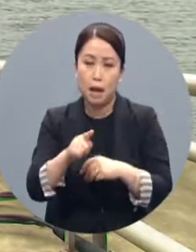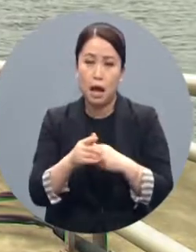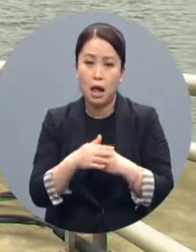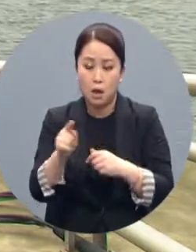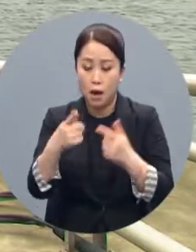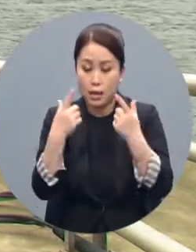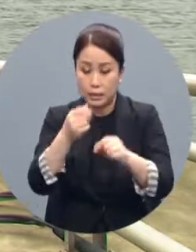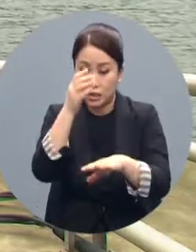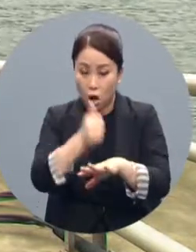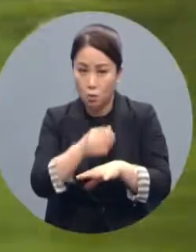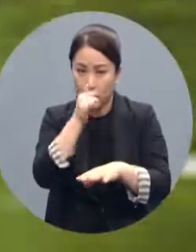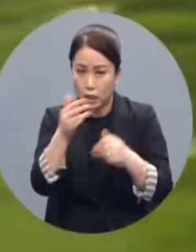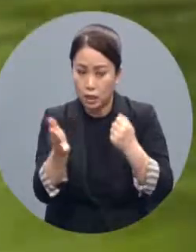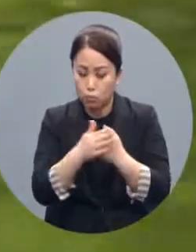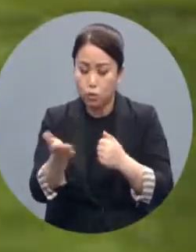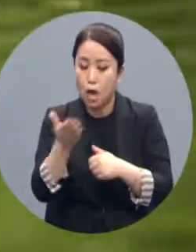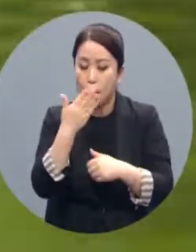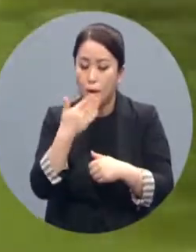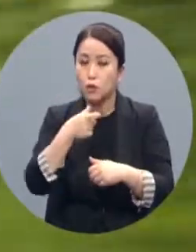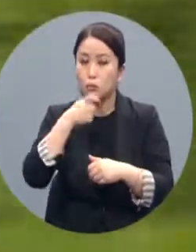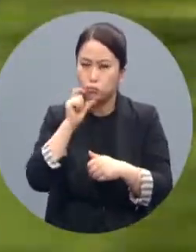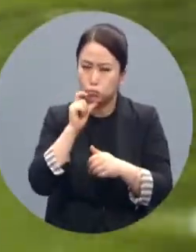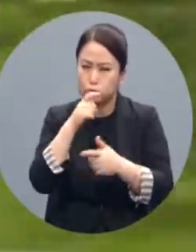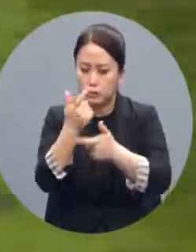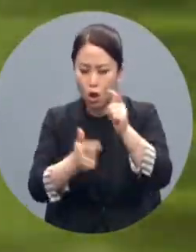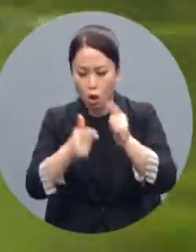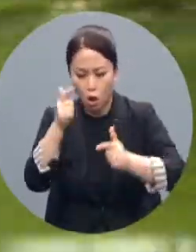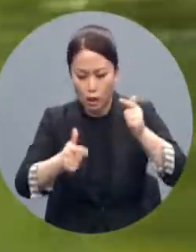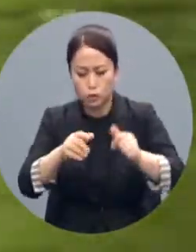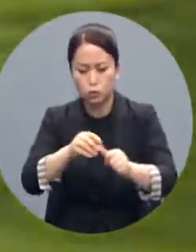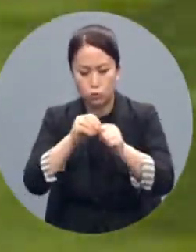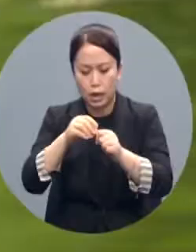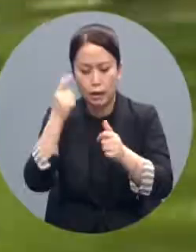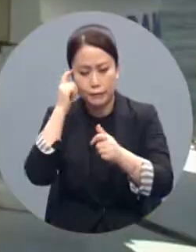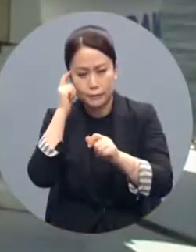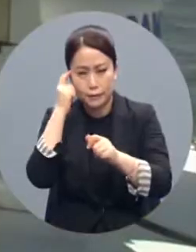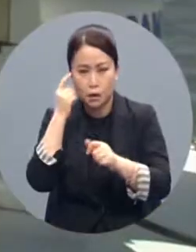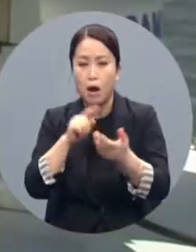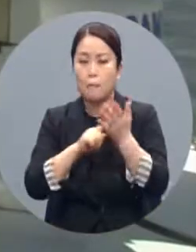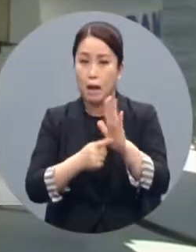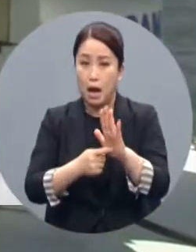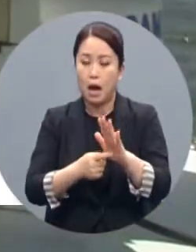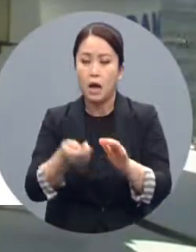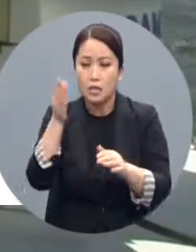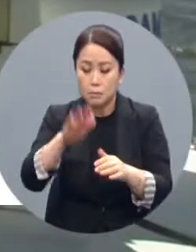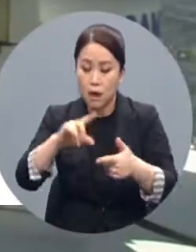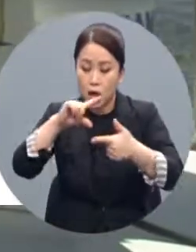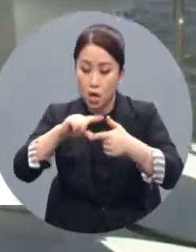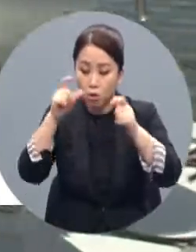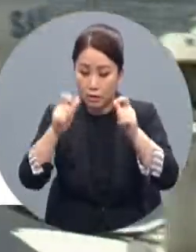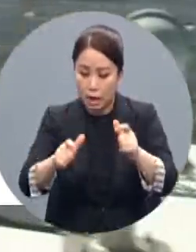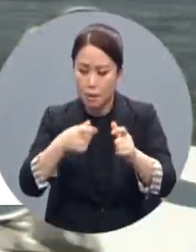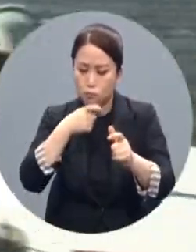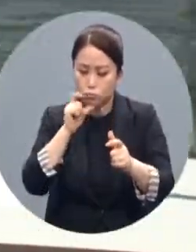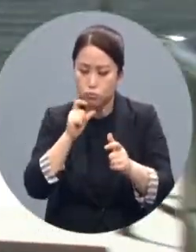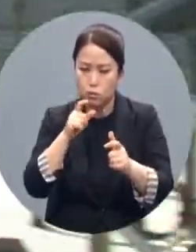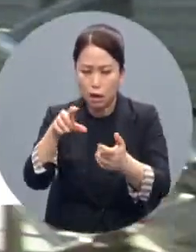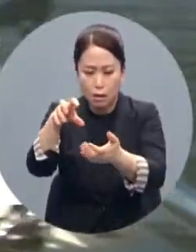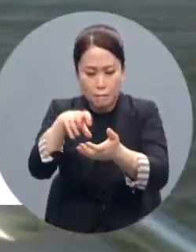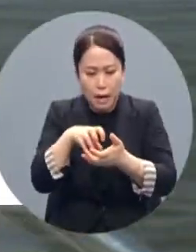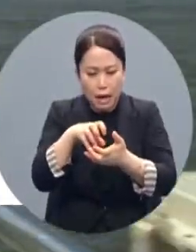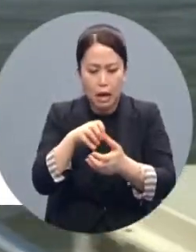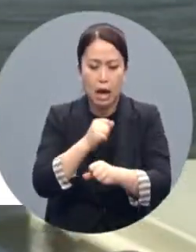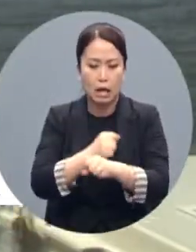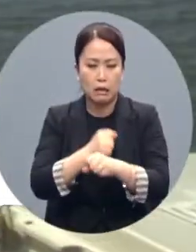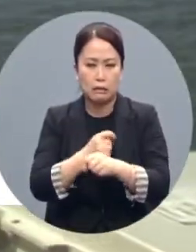나오자 부산시는 취수원 다변화를 추진하겠다고 밝혔습니다. 하지만 경남의 취수원을 끌어오기엔 반발이 만만치